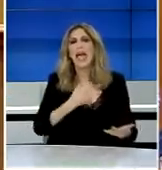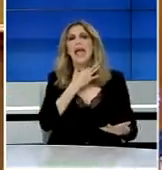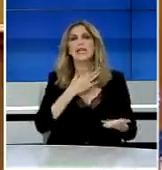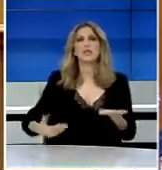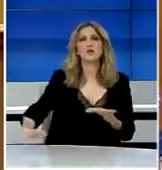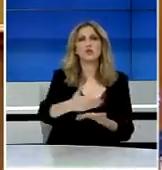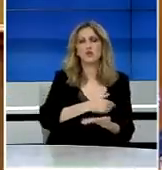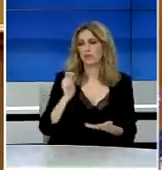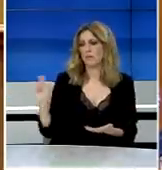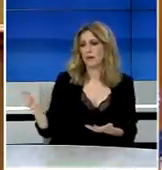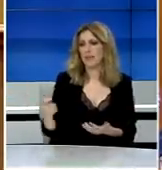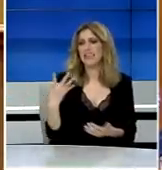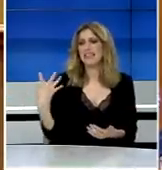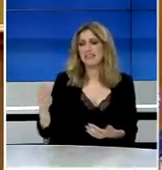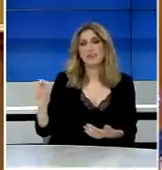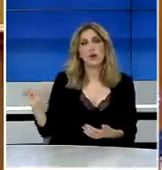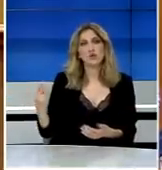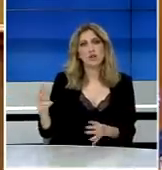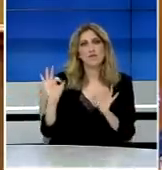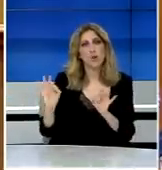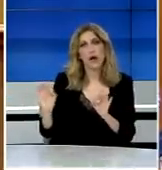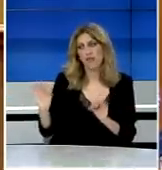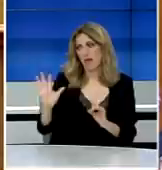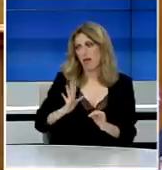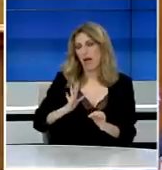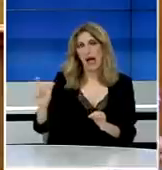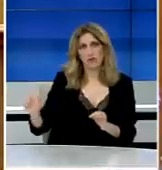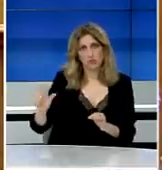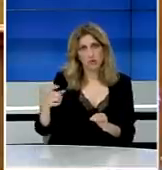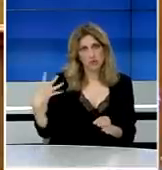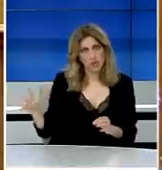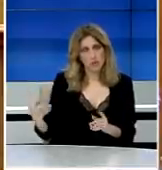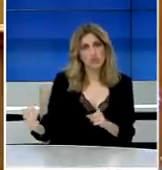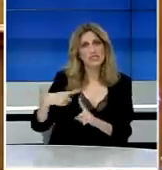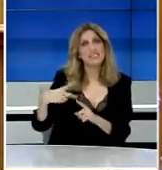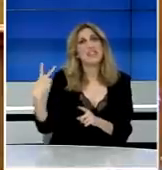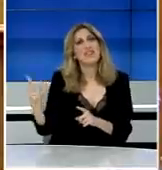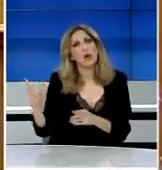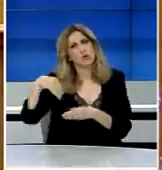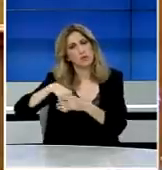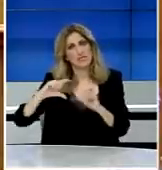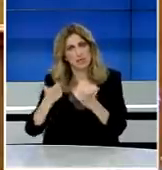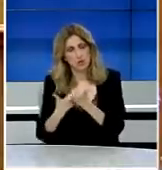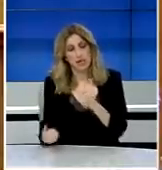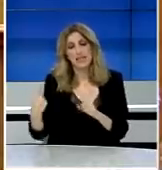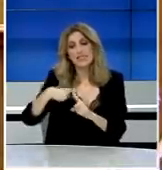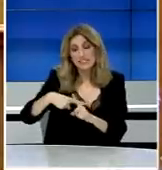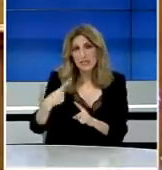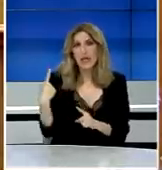ευρώ κατά άτομο, 200 για το δεύτερο ενήλικα στο νοικοκυριό και 100 ευρώ για κάθε τέκνο.